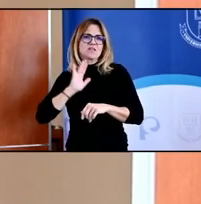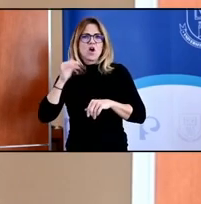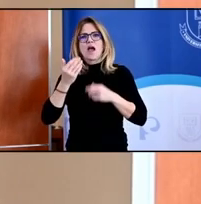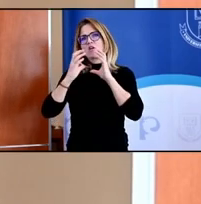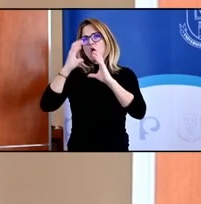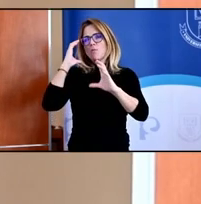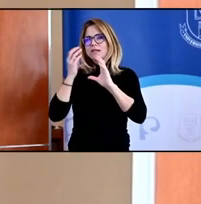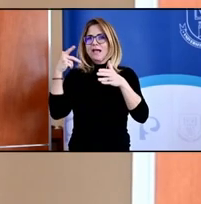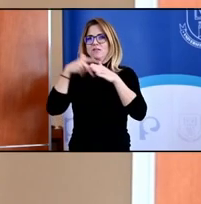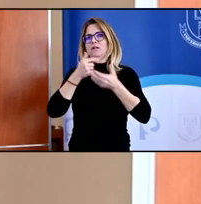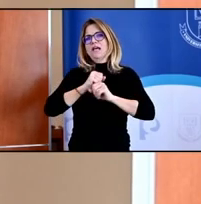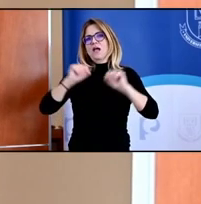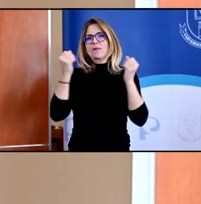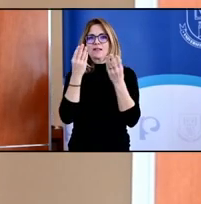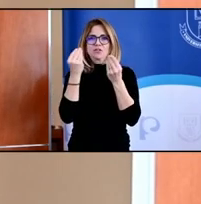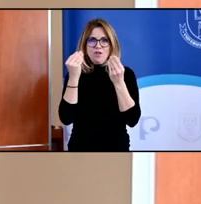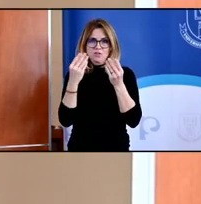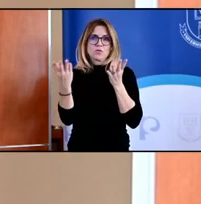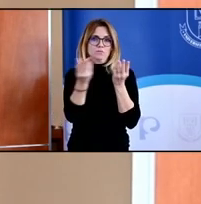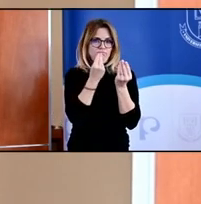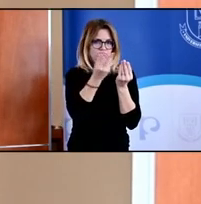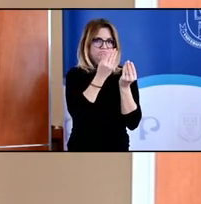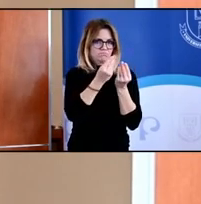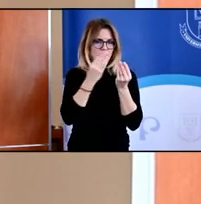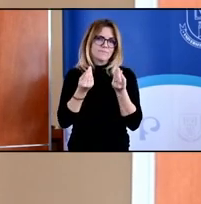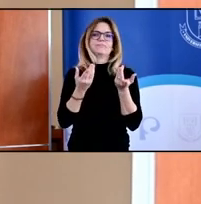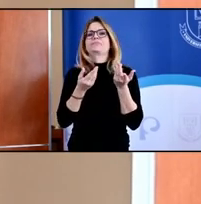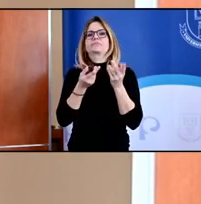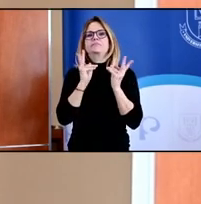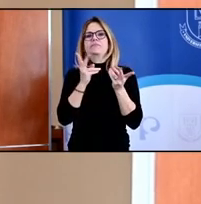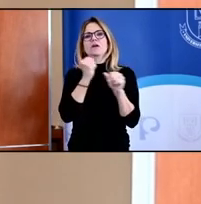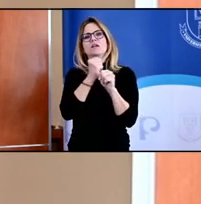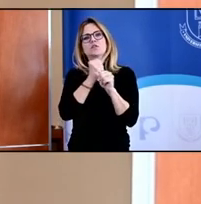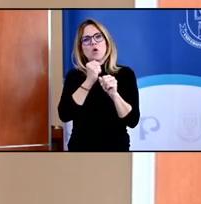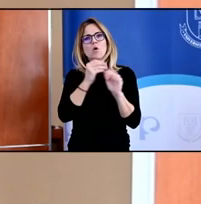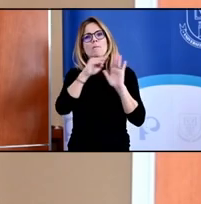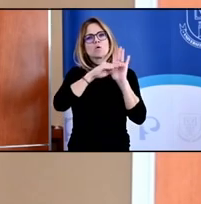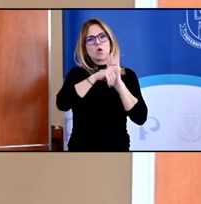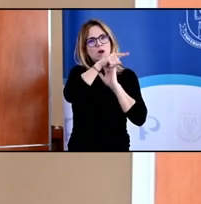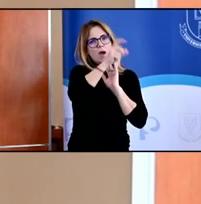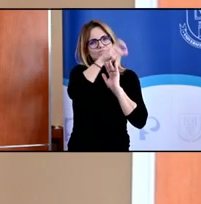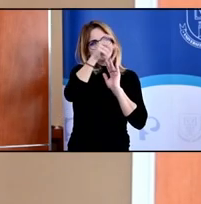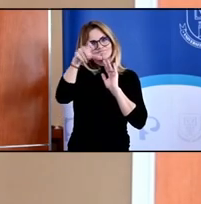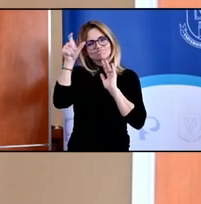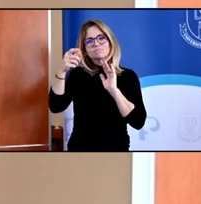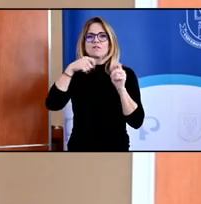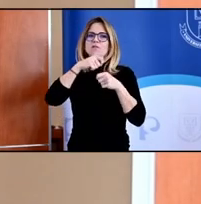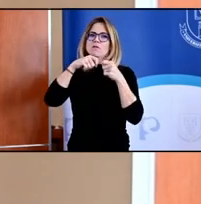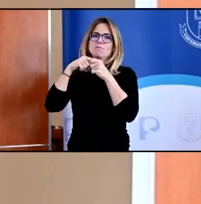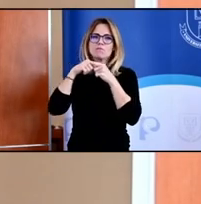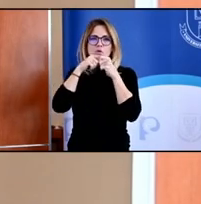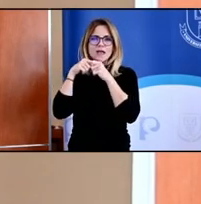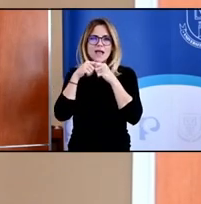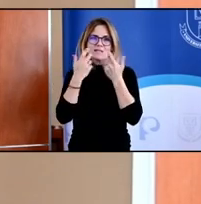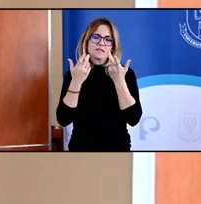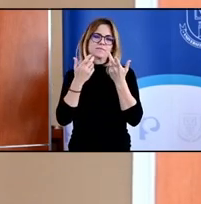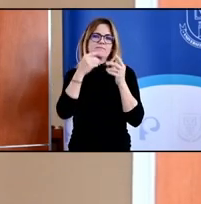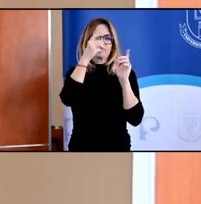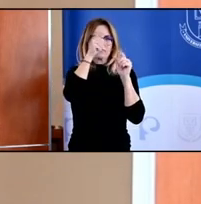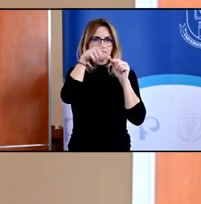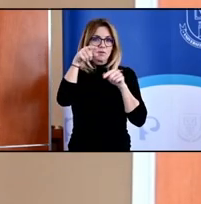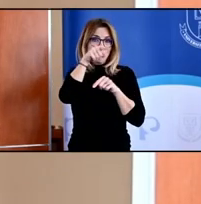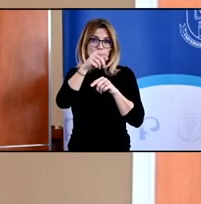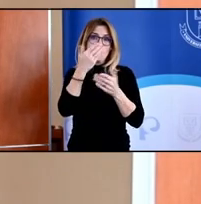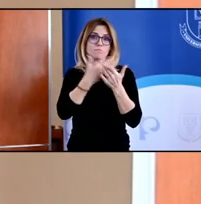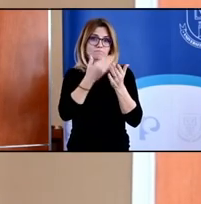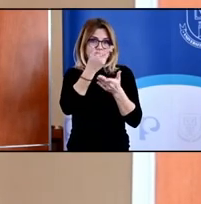akadálymentesítő eszközével azok akik dolgoznak a programban vagy a projekten azok képezve legyenek arról